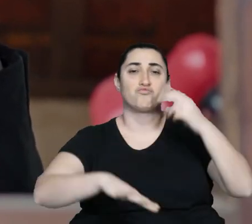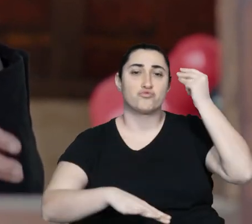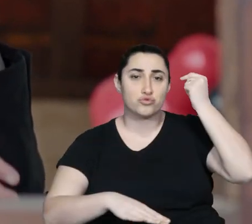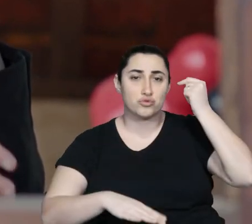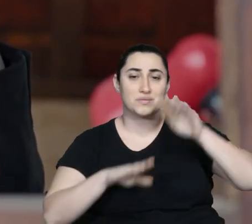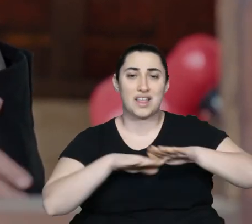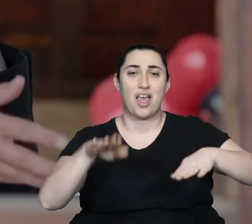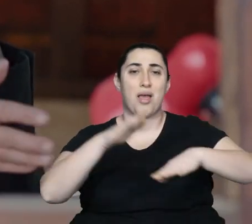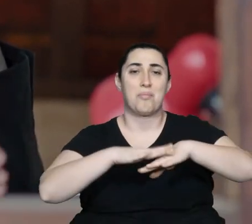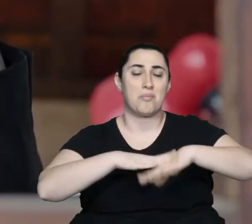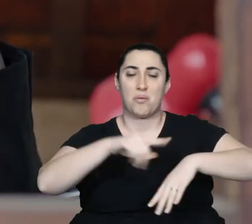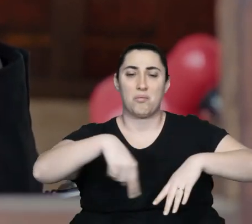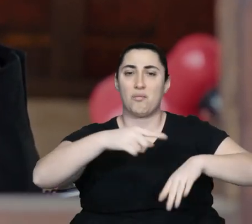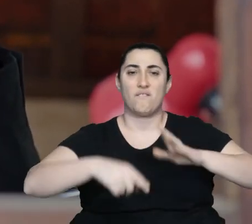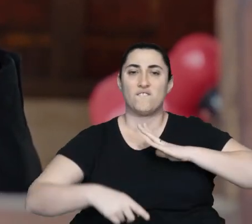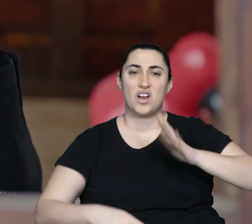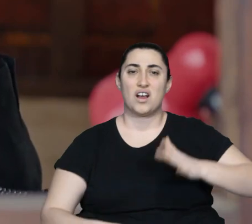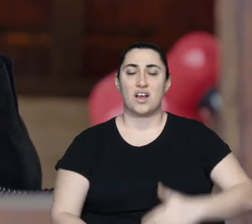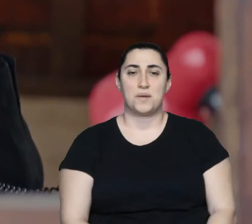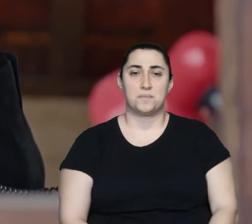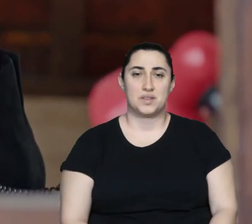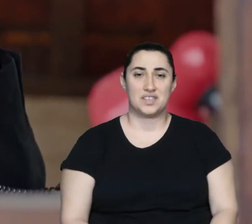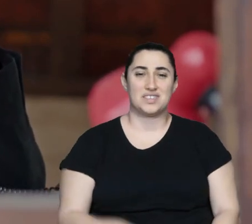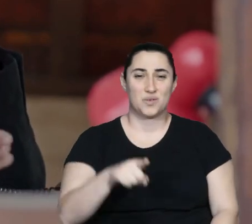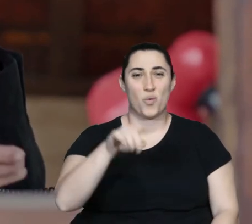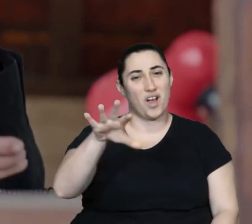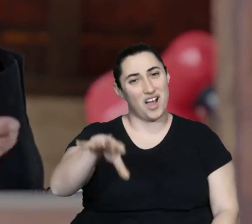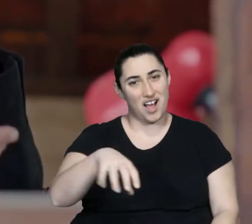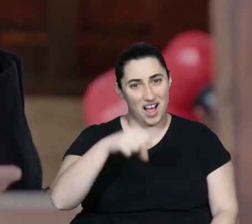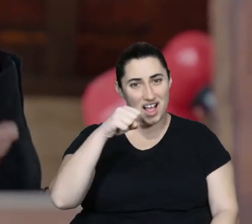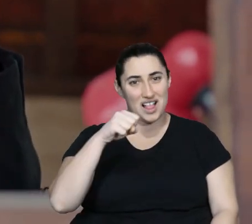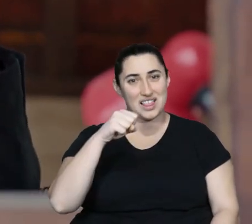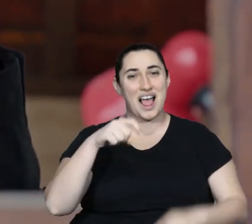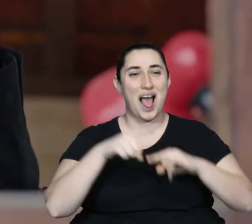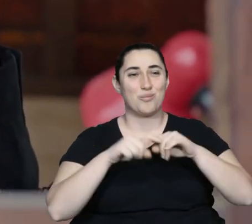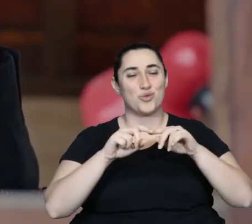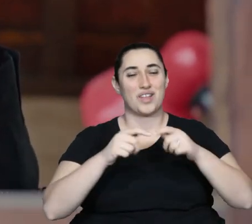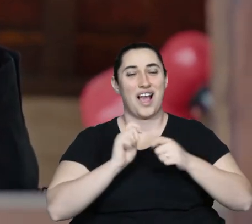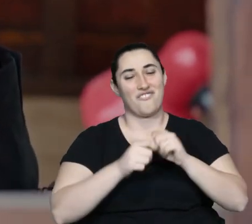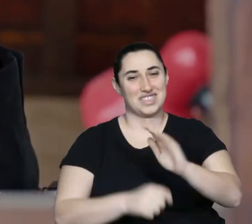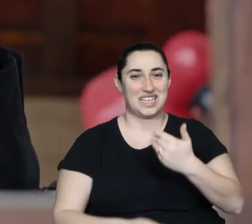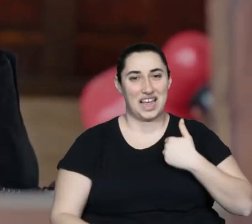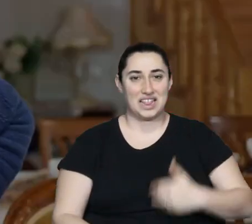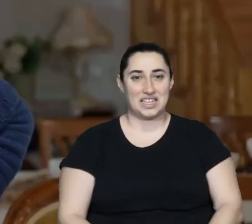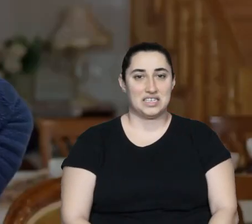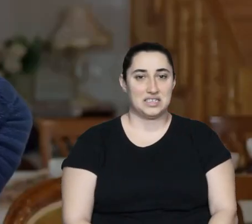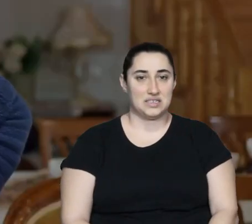unutmuşum. Sehpanın orada bir yerlerde olacaktı. Sen onu oradan al, Helmut'un oraya getiriver bana.